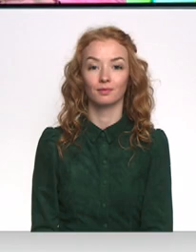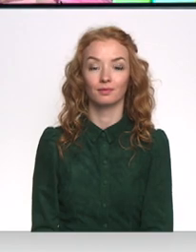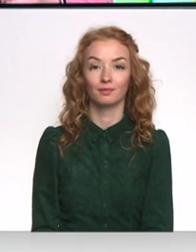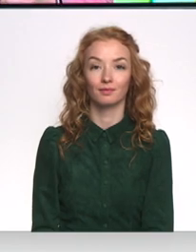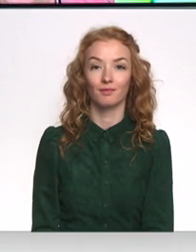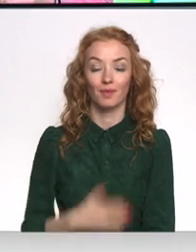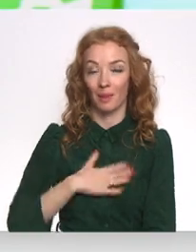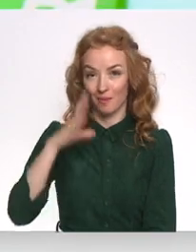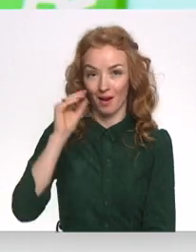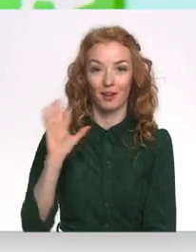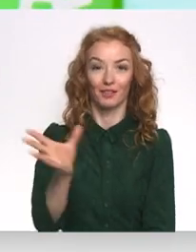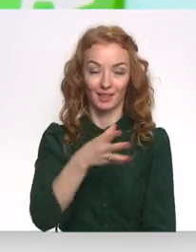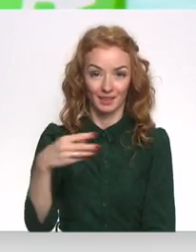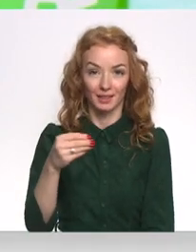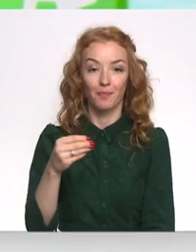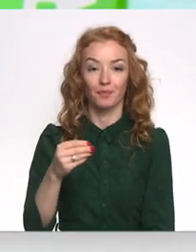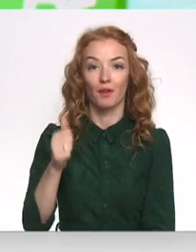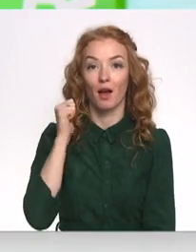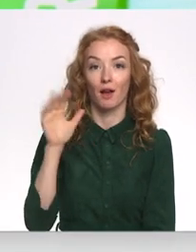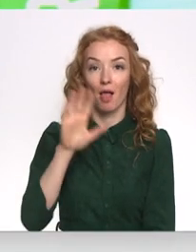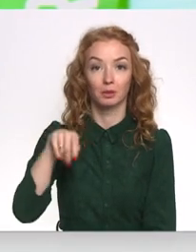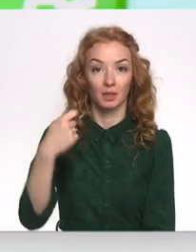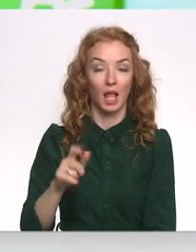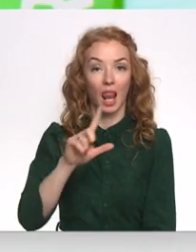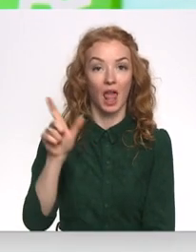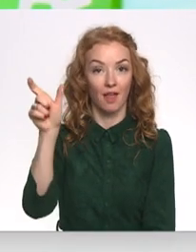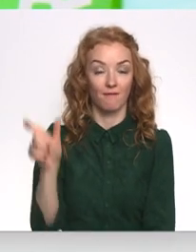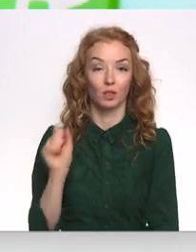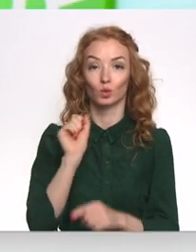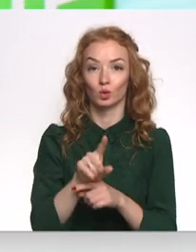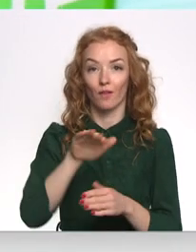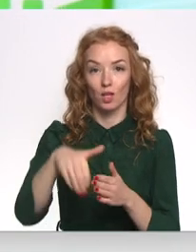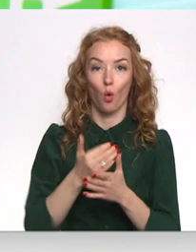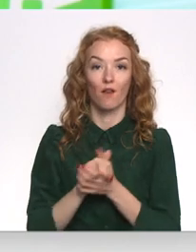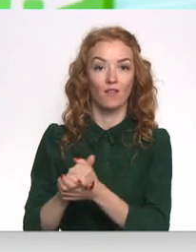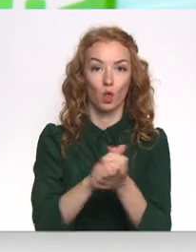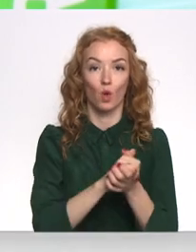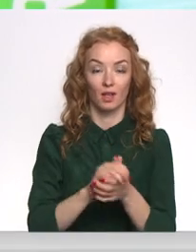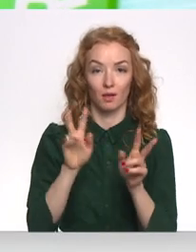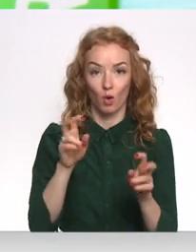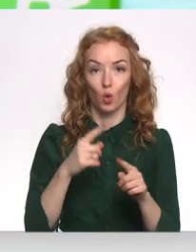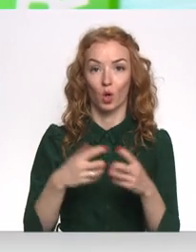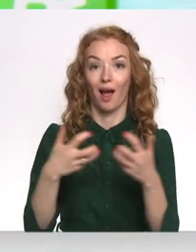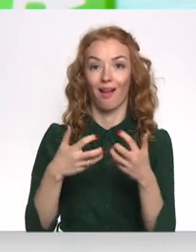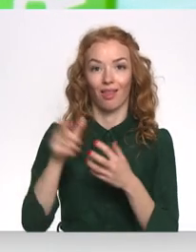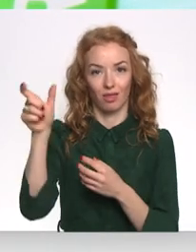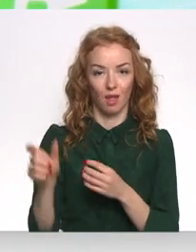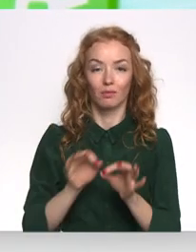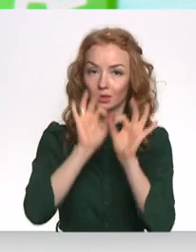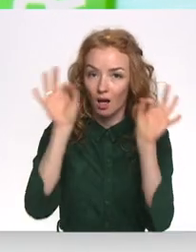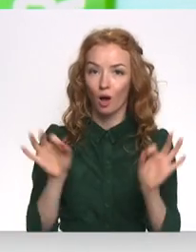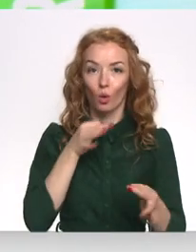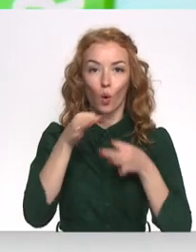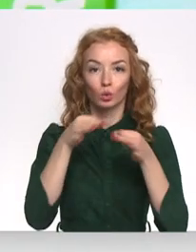Labvakar, Ilze, labvakar, skatītāji. Atgādināšu, ka vakardien valsts prezidents Egils Levits uzdeva jaunajai vienotībai un premjeram Krišānim Kariņam sākt konsultācijas par